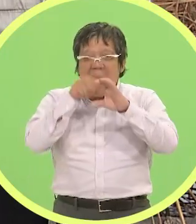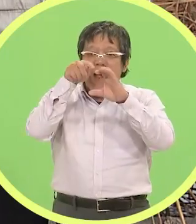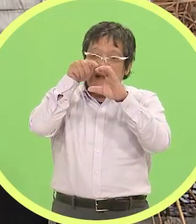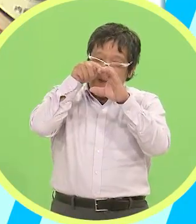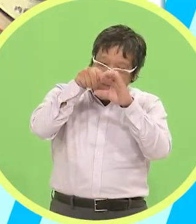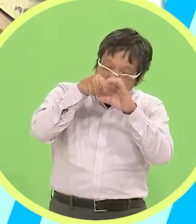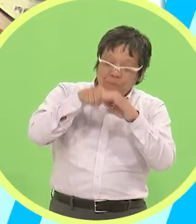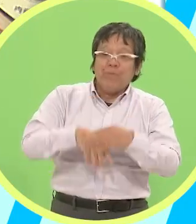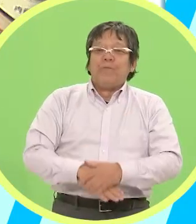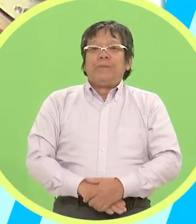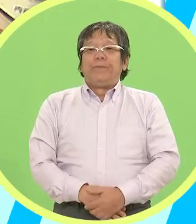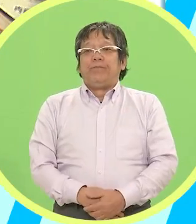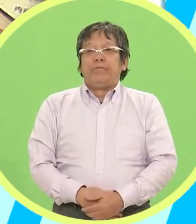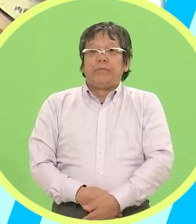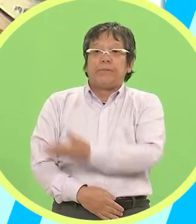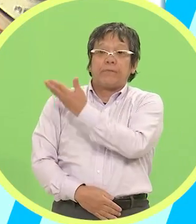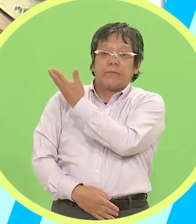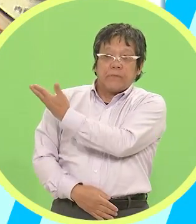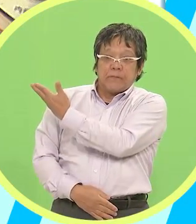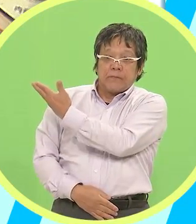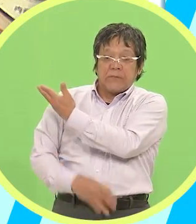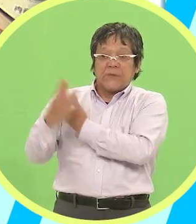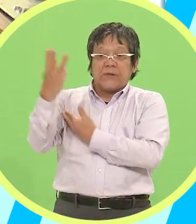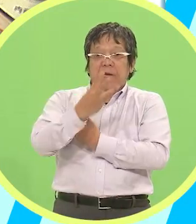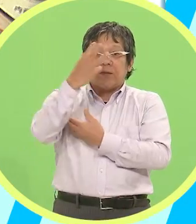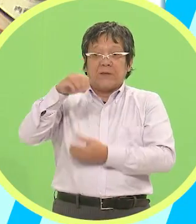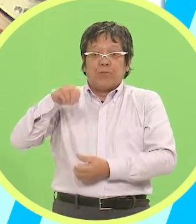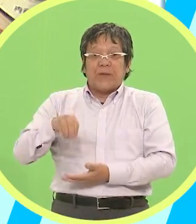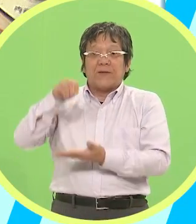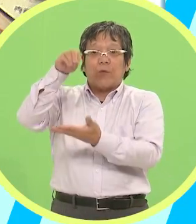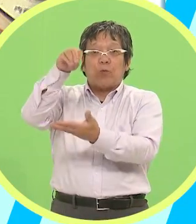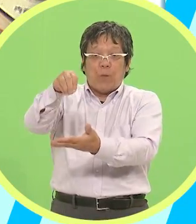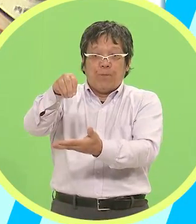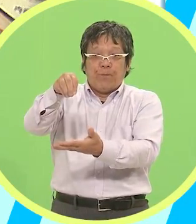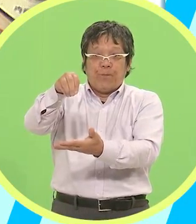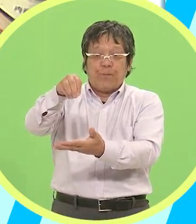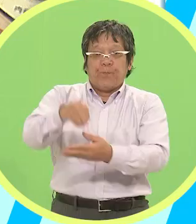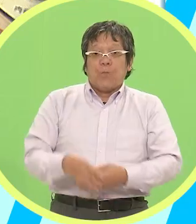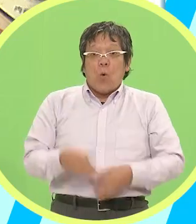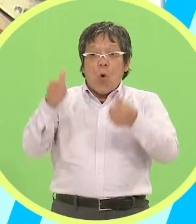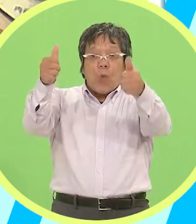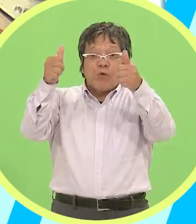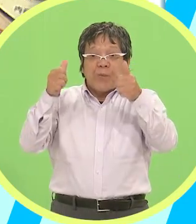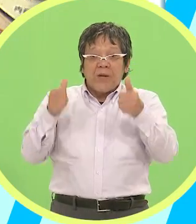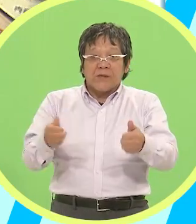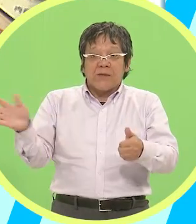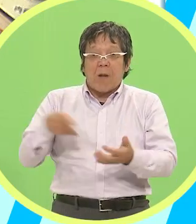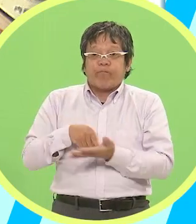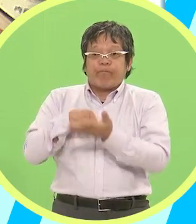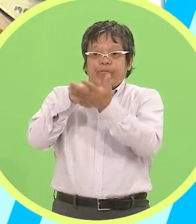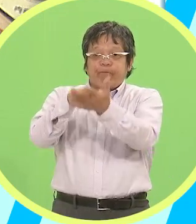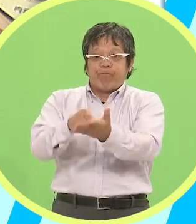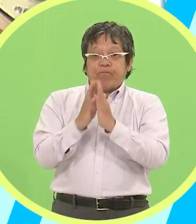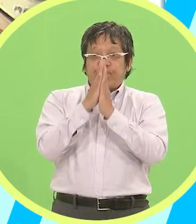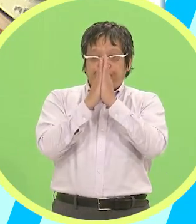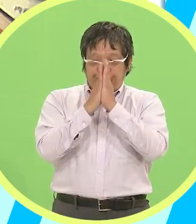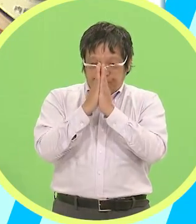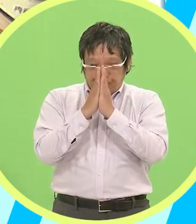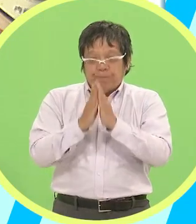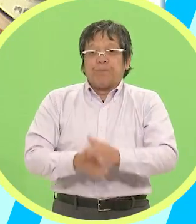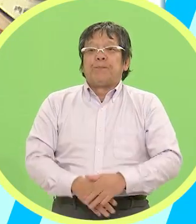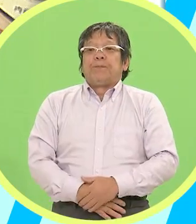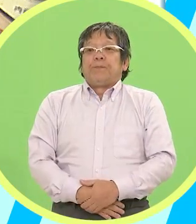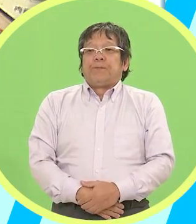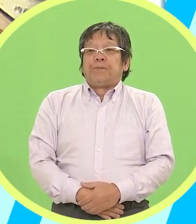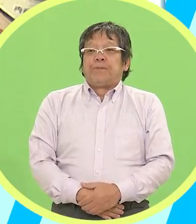い。 ザ広島ブランド認定特産品の中から牡蠣の土手鍋の素を抽選で3名の方にプレゼント